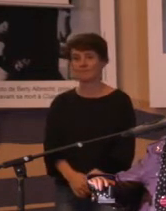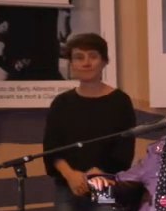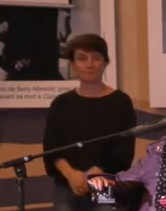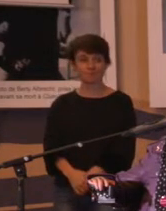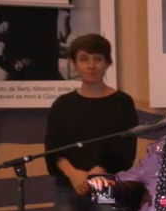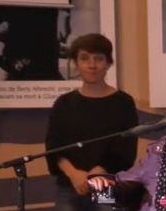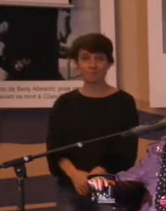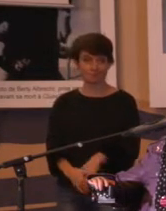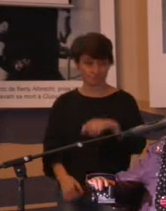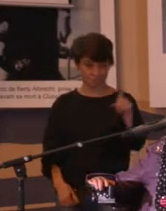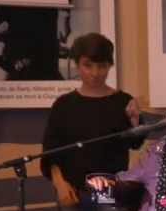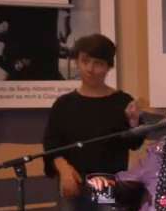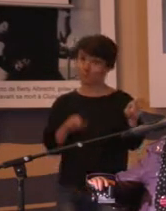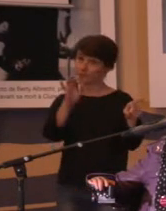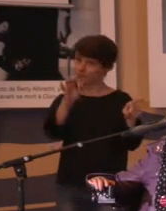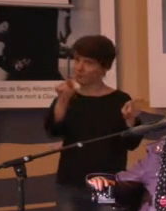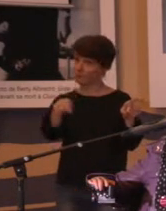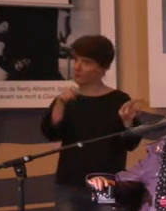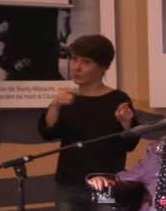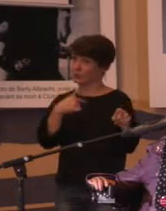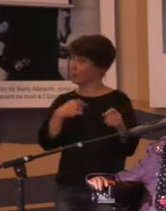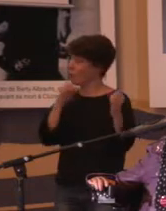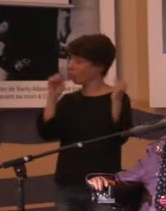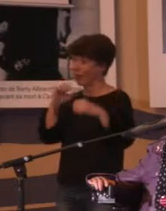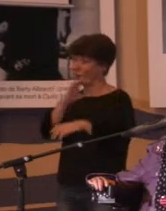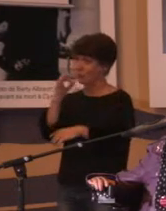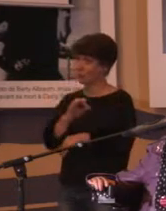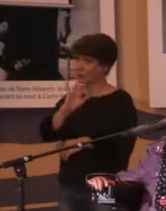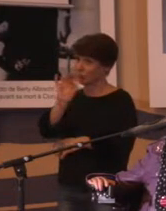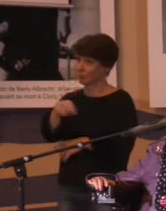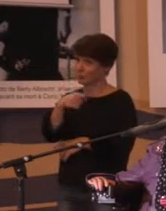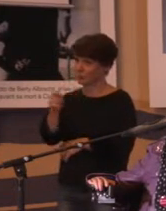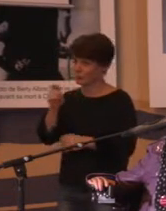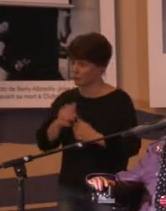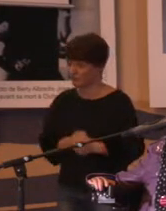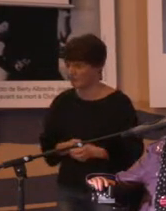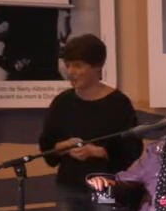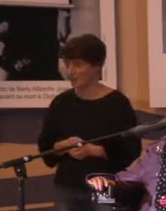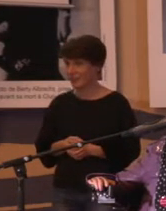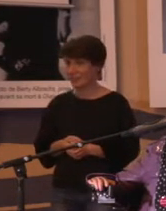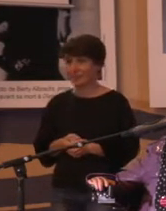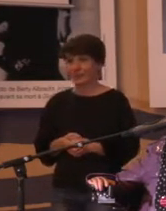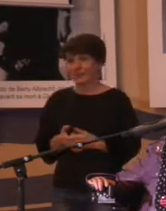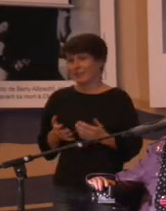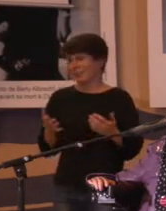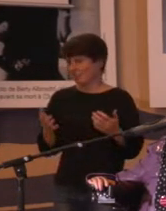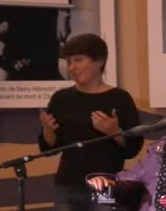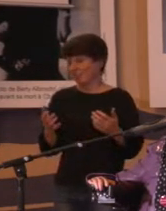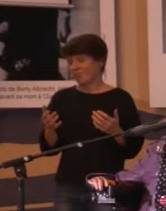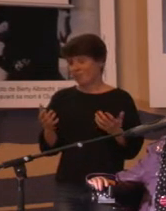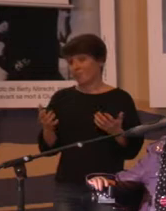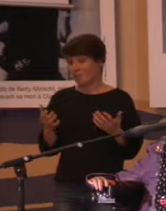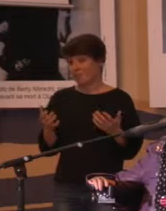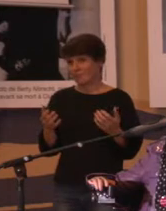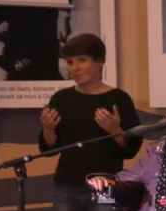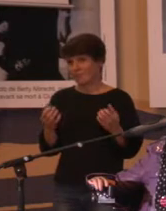Oui, je peux qu'accréditer, enfin, je pense que ce que vous venez de dire, c'est sûr. On